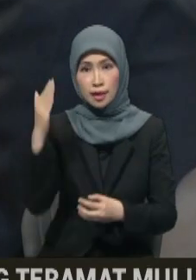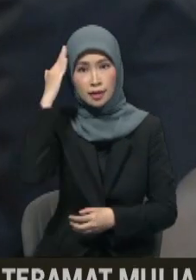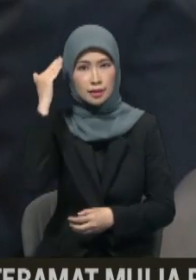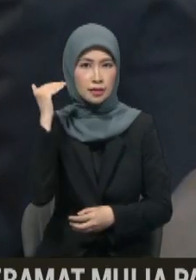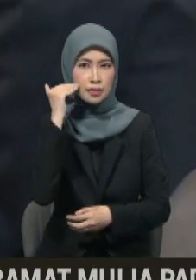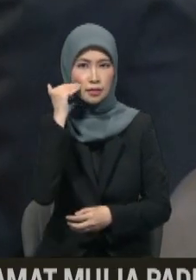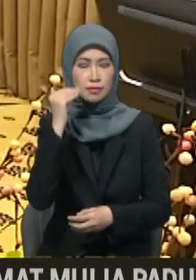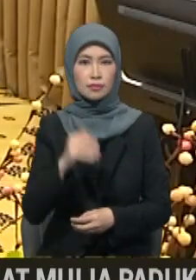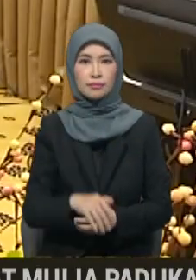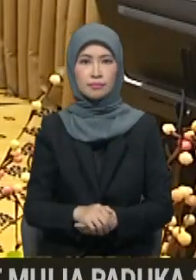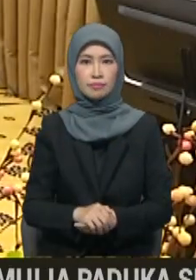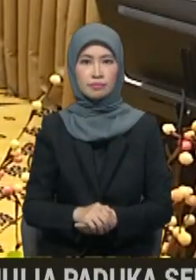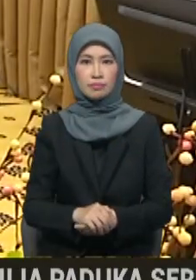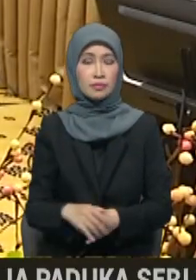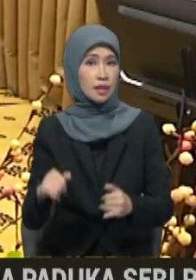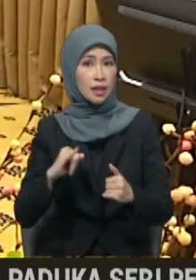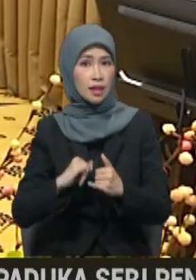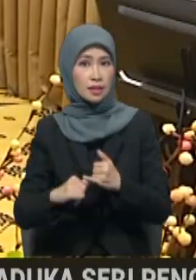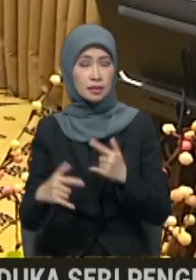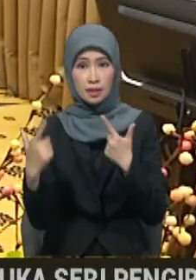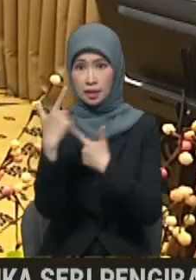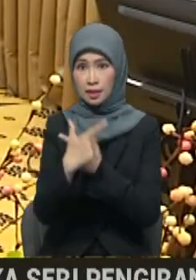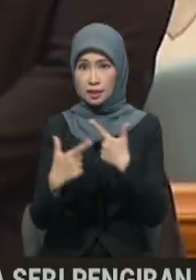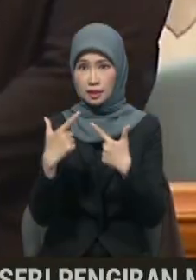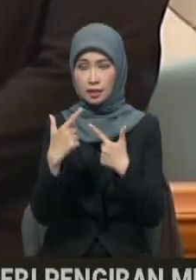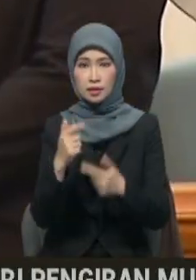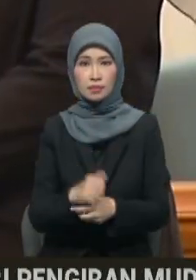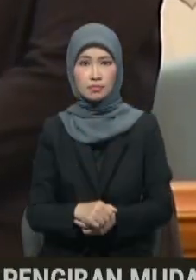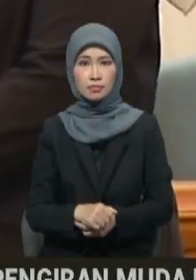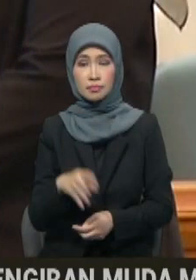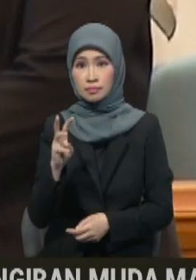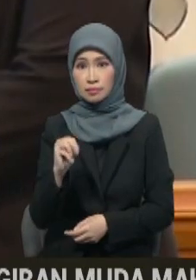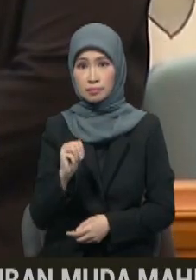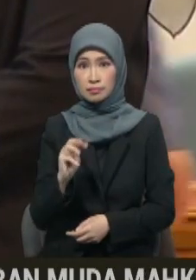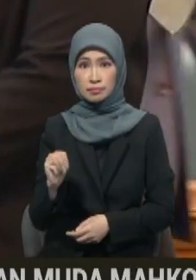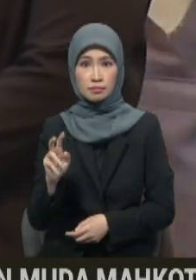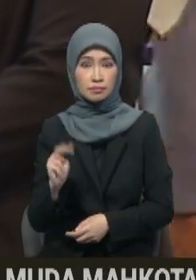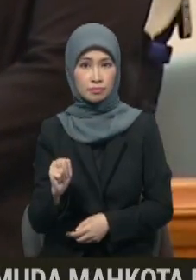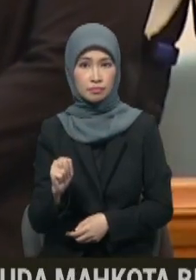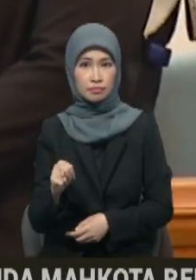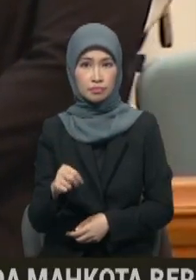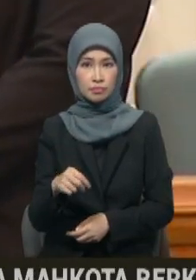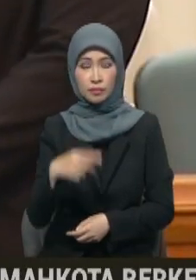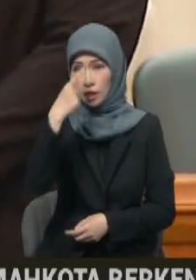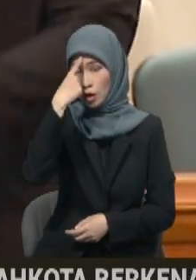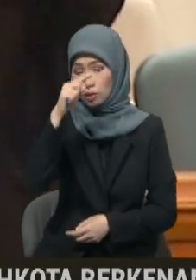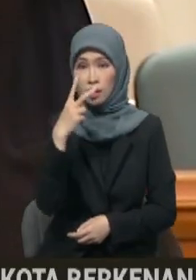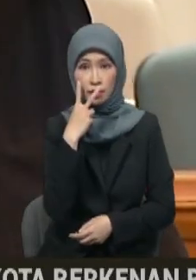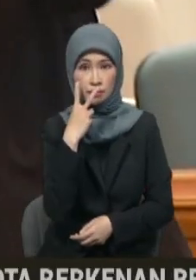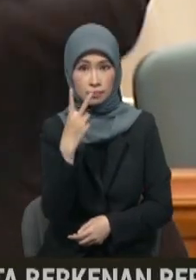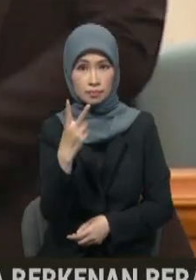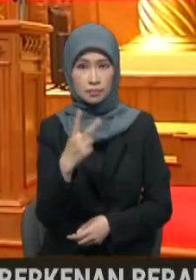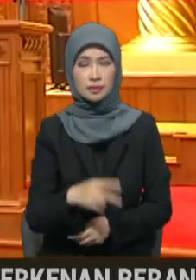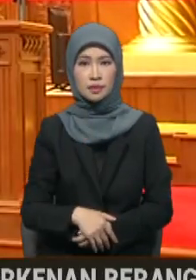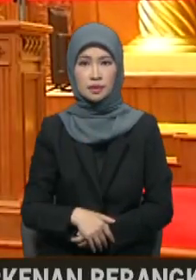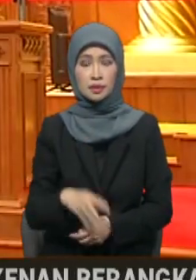Korea sesi diakhiri dengan lawatan di dewan persidangan Majlis mesyuarat negara untuk melihat persiapan persidangan Majlis